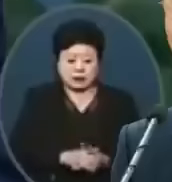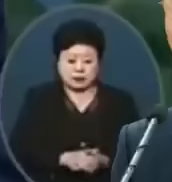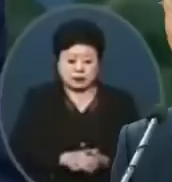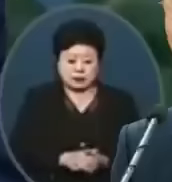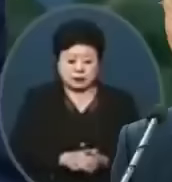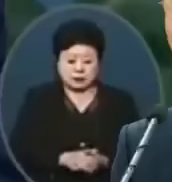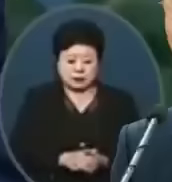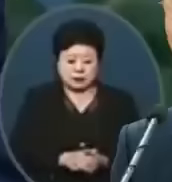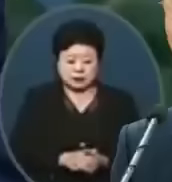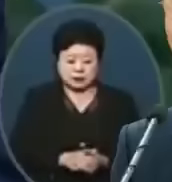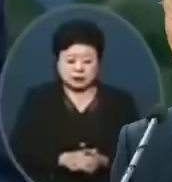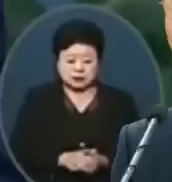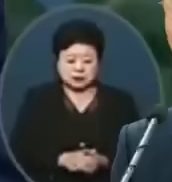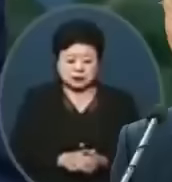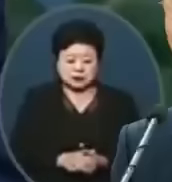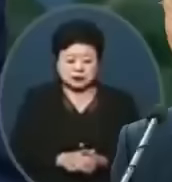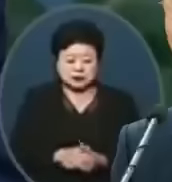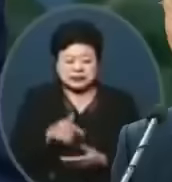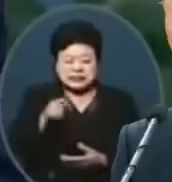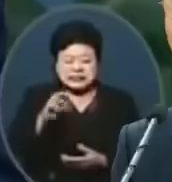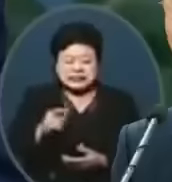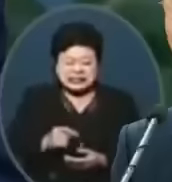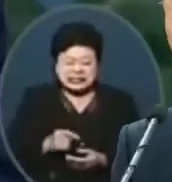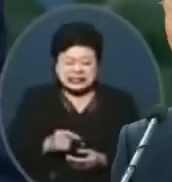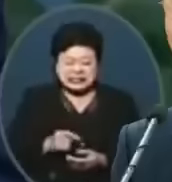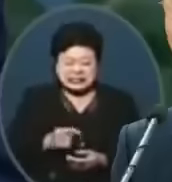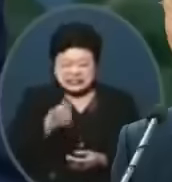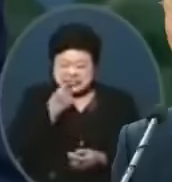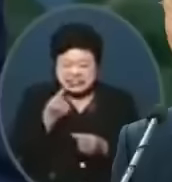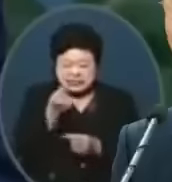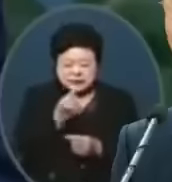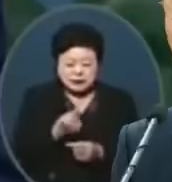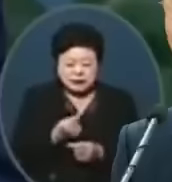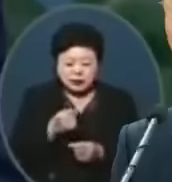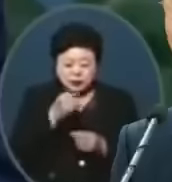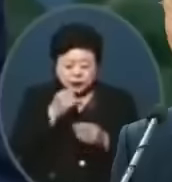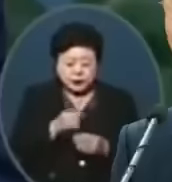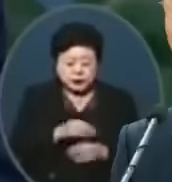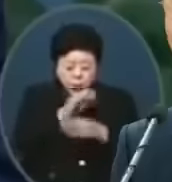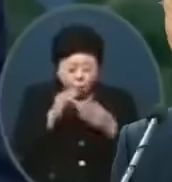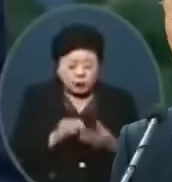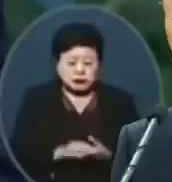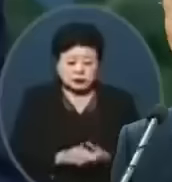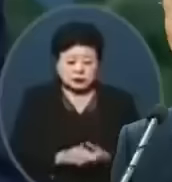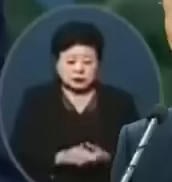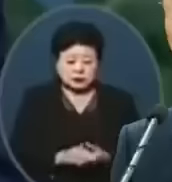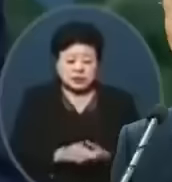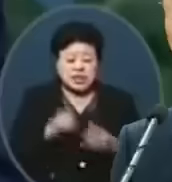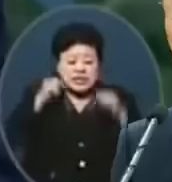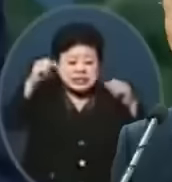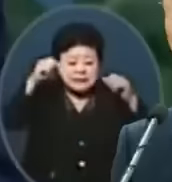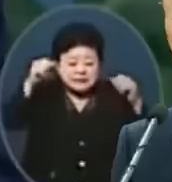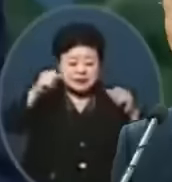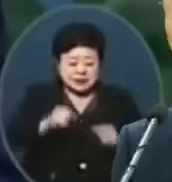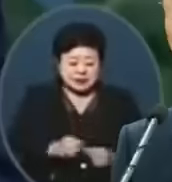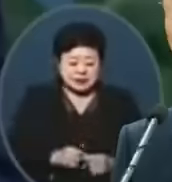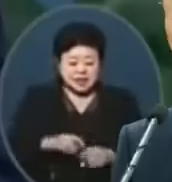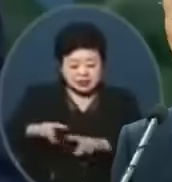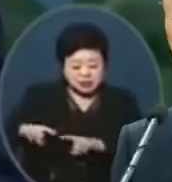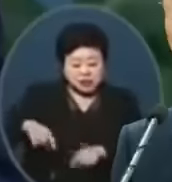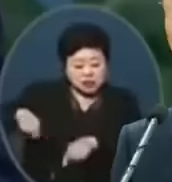그 다음에 전기 자동차도 이제 얼마 있으면 나온다 그러는데, 모든 공장 기계는